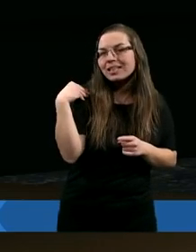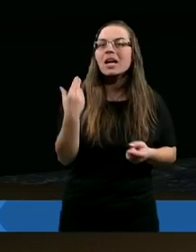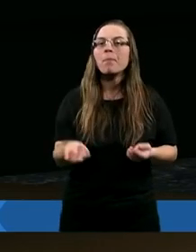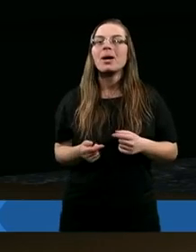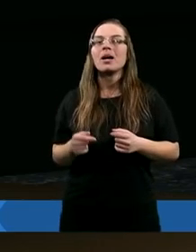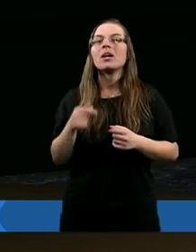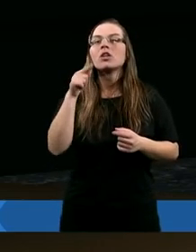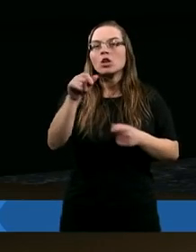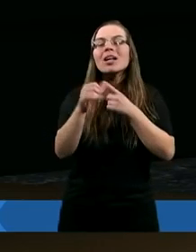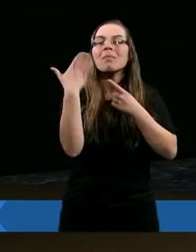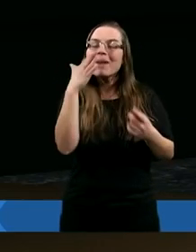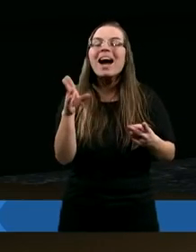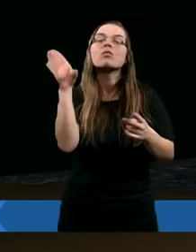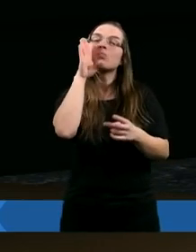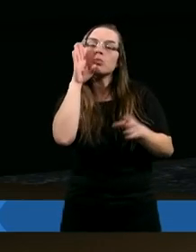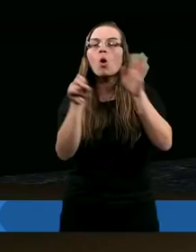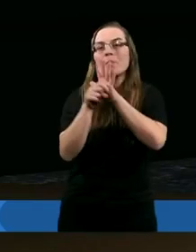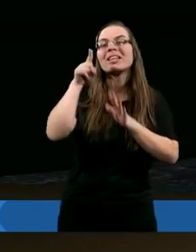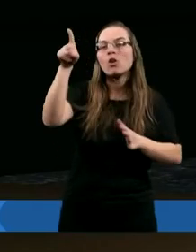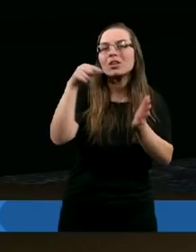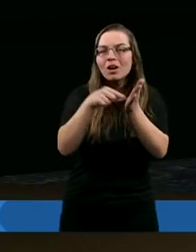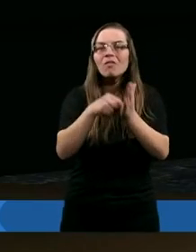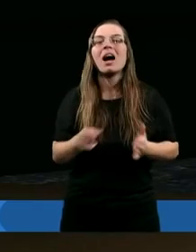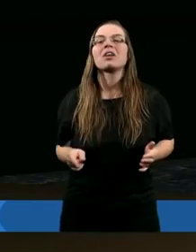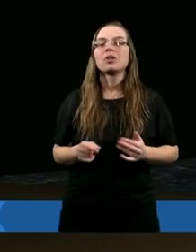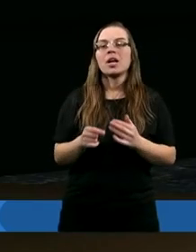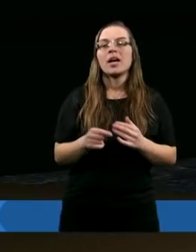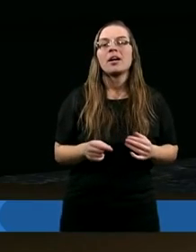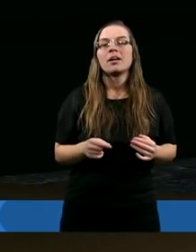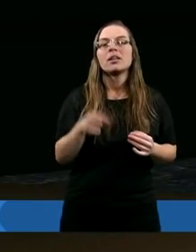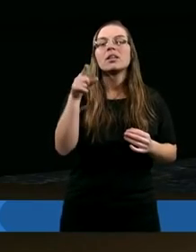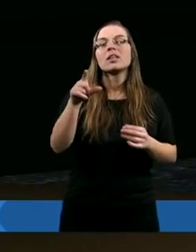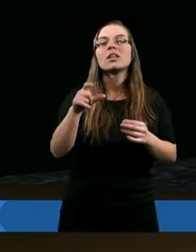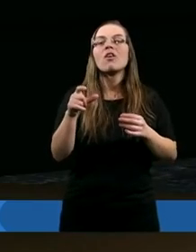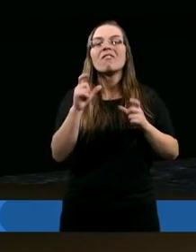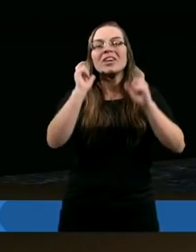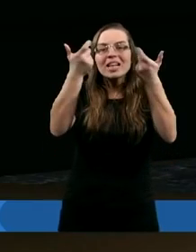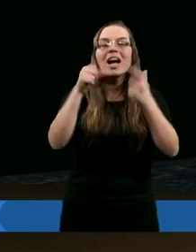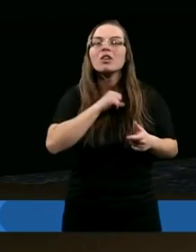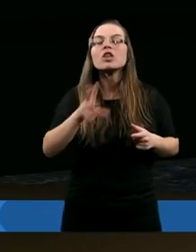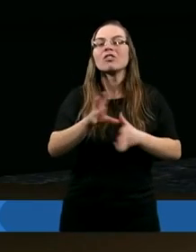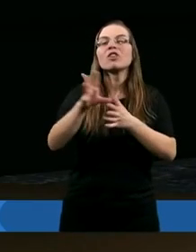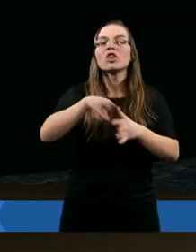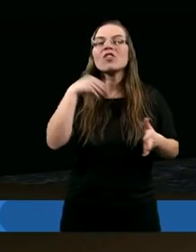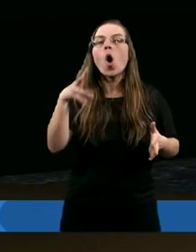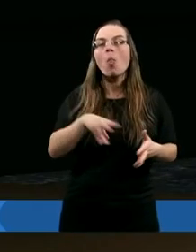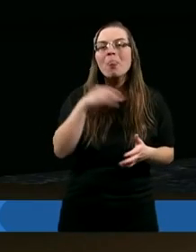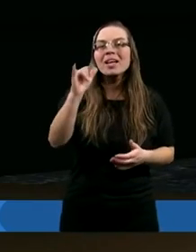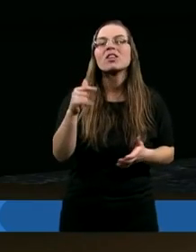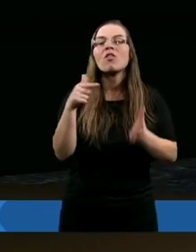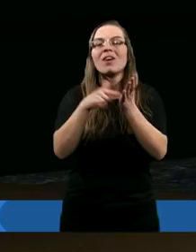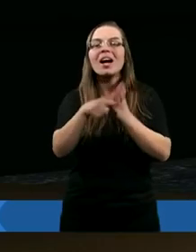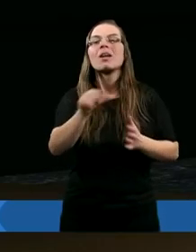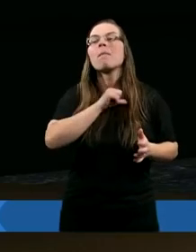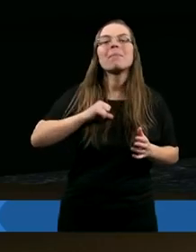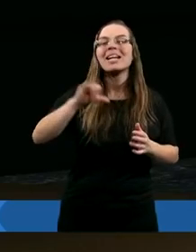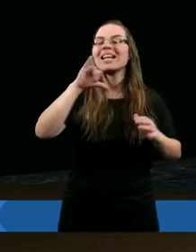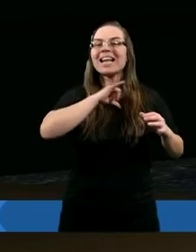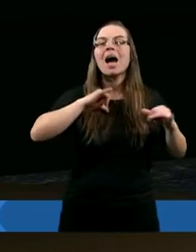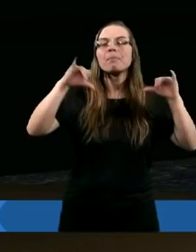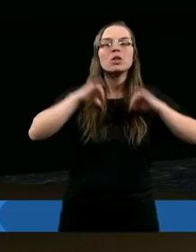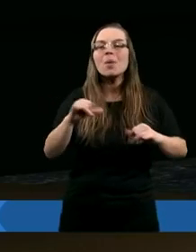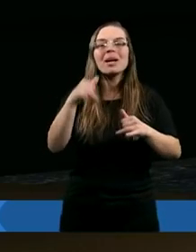to stajemy się coraz bardziej podobni do Niego. Więc jeżeli On jest święty, to też my stajemy się coraz bardziej świętymi. No właśnie, my sami z Ciebie